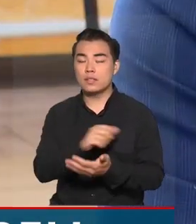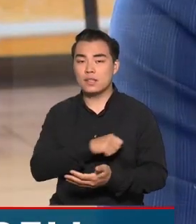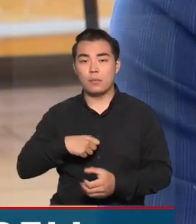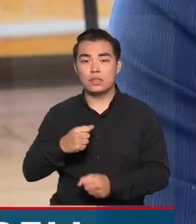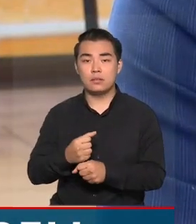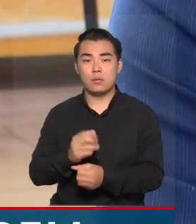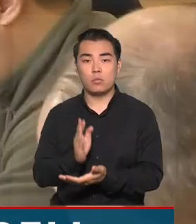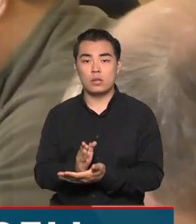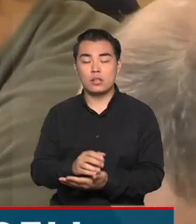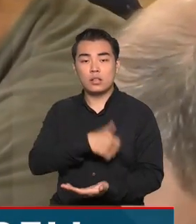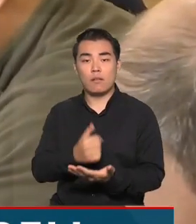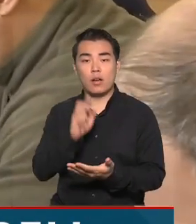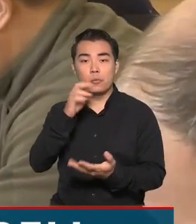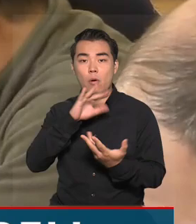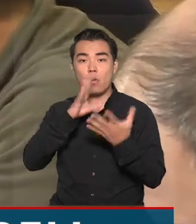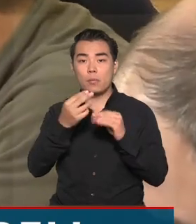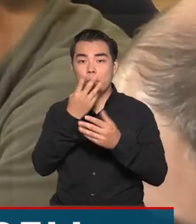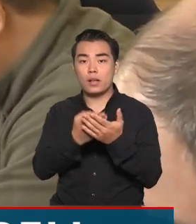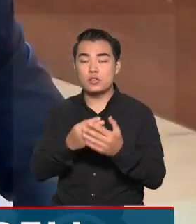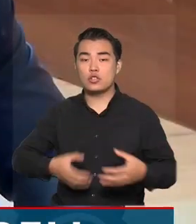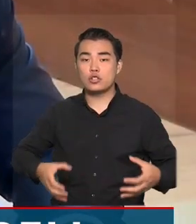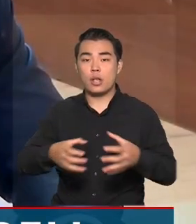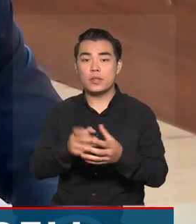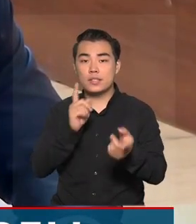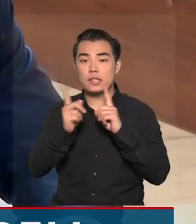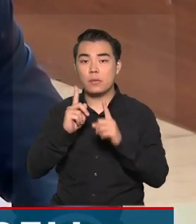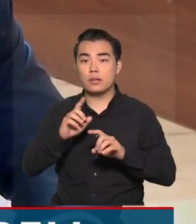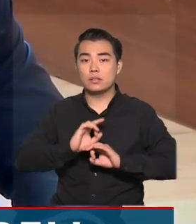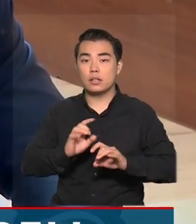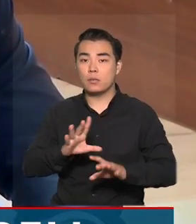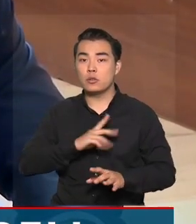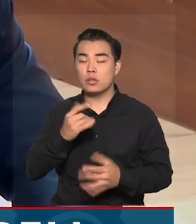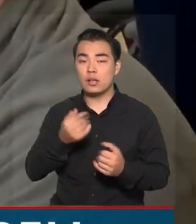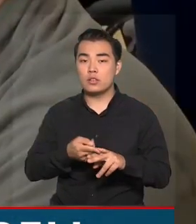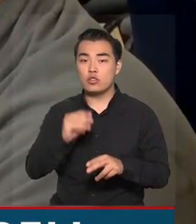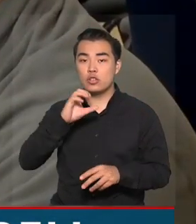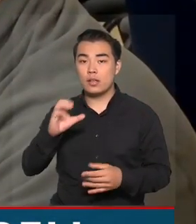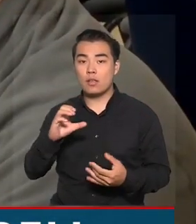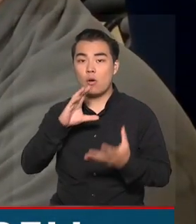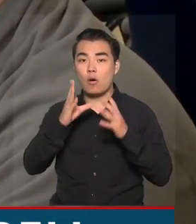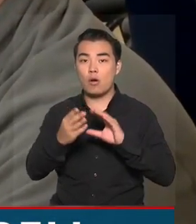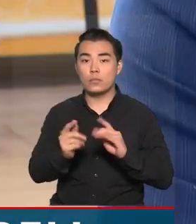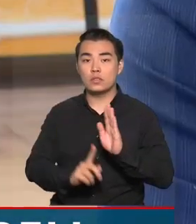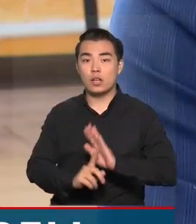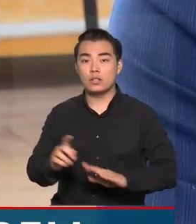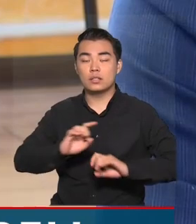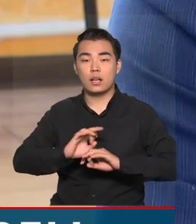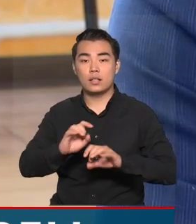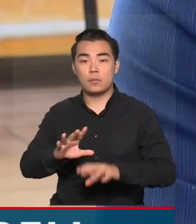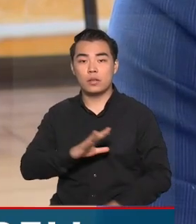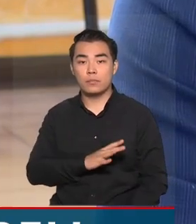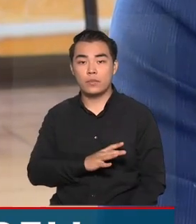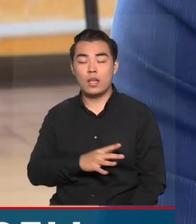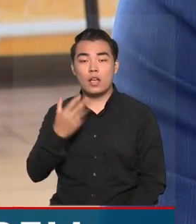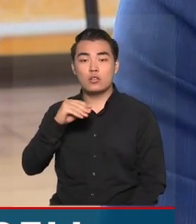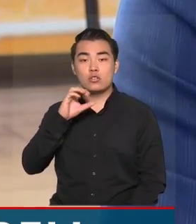Мемлекет басшысы апат салдарын жою жөніндегі жедел штабтың отырысын өткізді. Төтенше жағдайлар министрі жұмыс барысын баяндады.